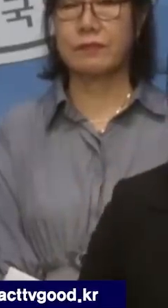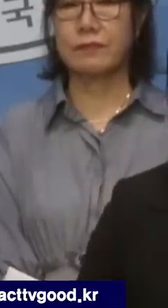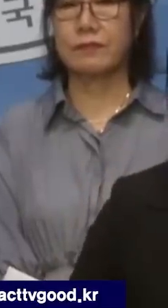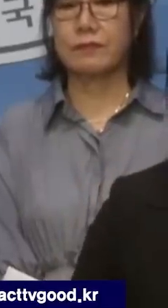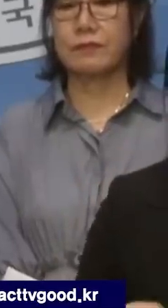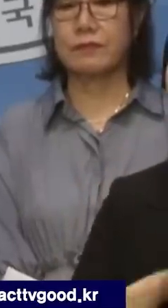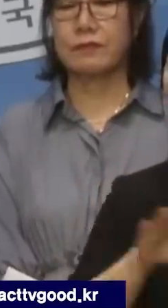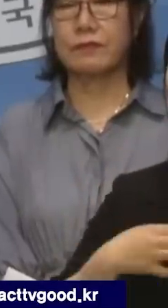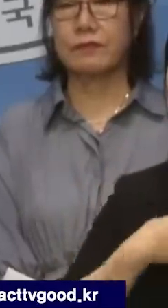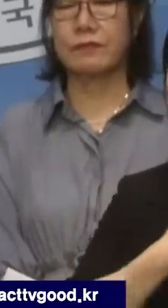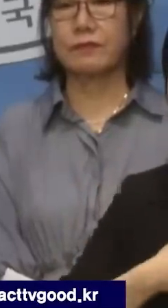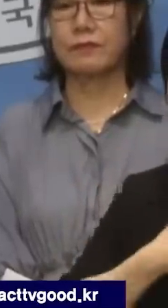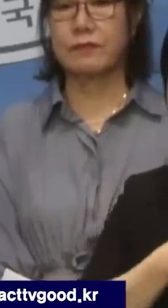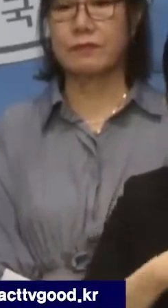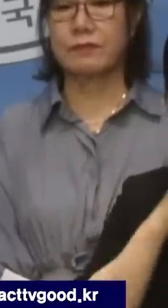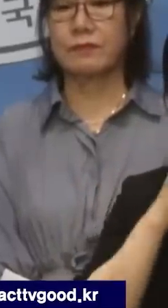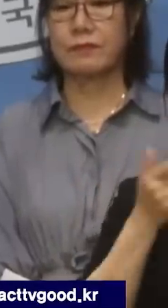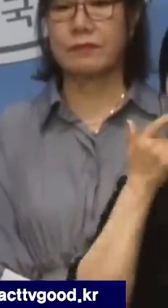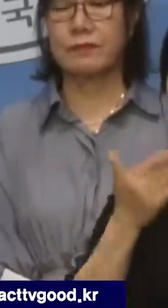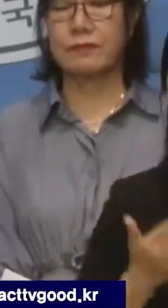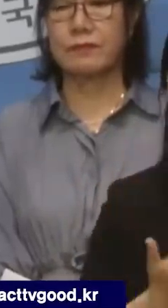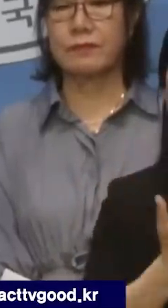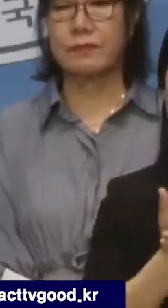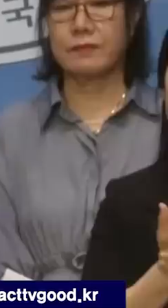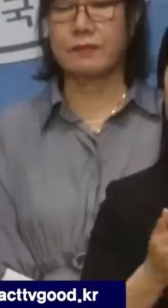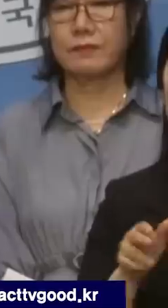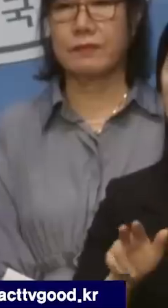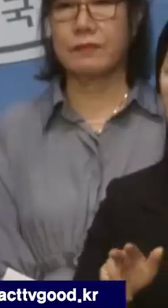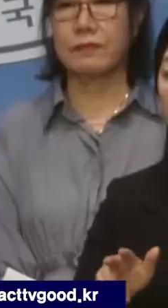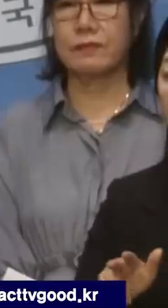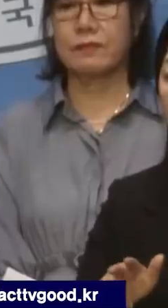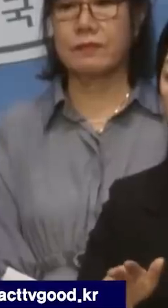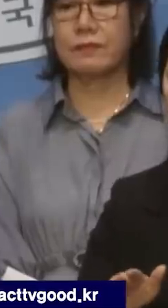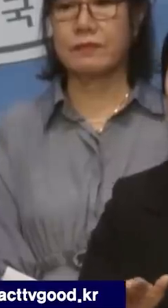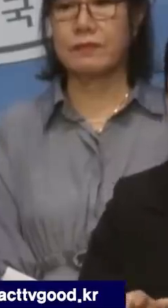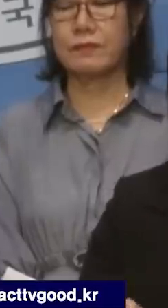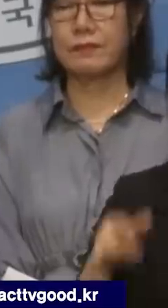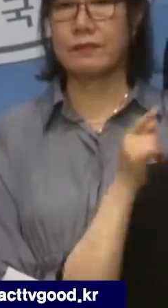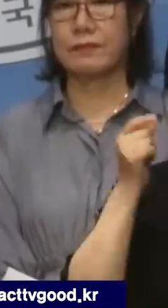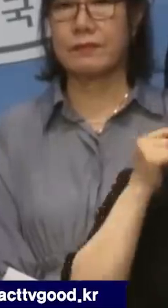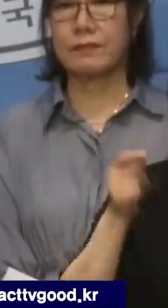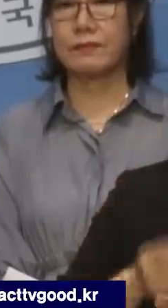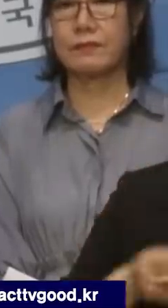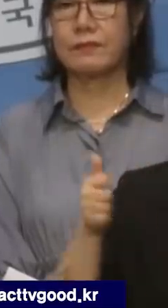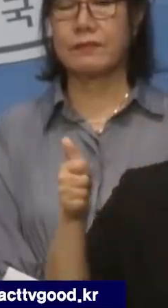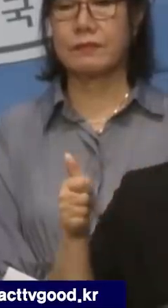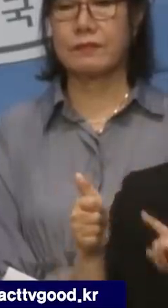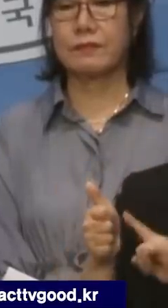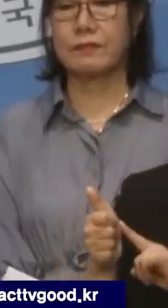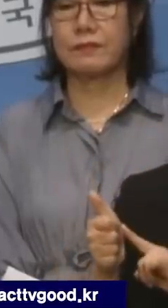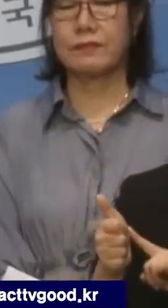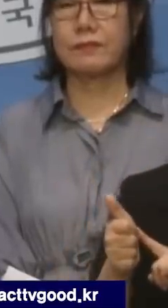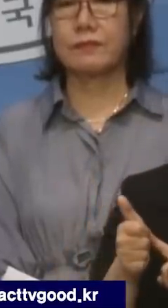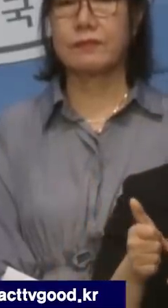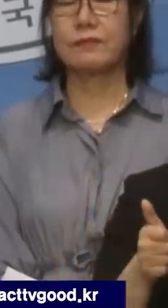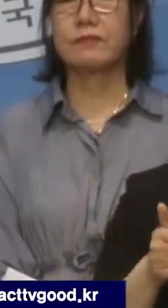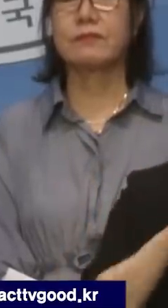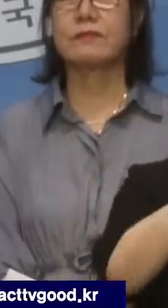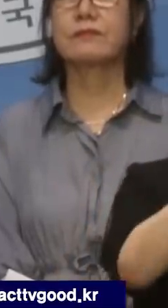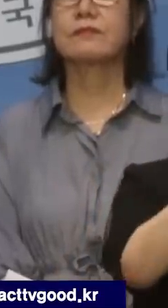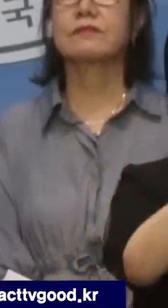우려했던 일이 점차 현실이 되고 있습니다. 오늘 기시다 후미오 일본 총리가 라파엘